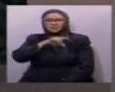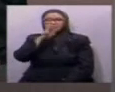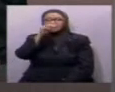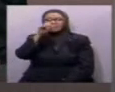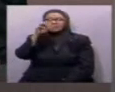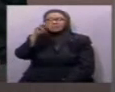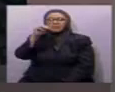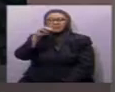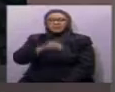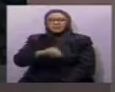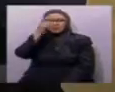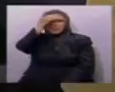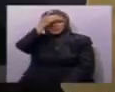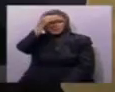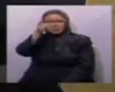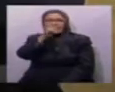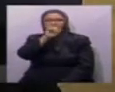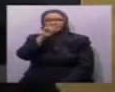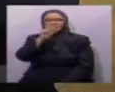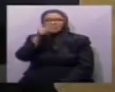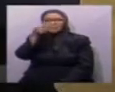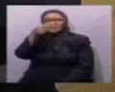Yunus.